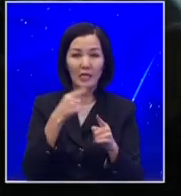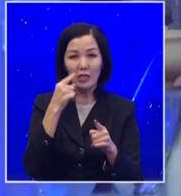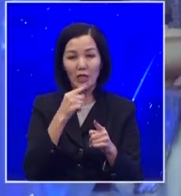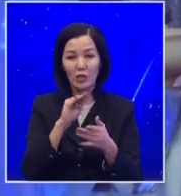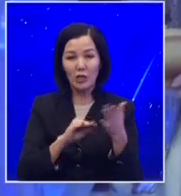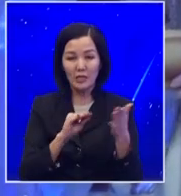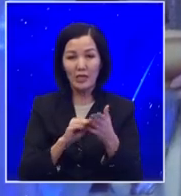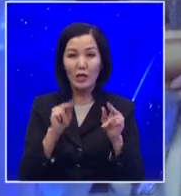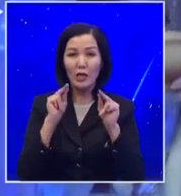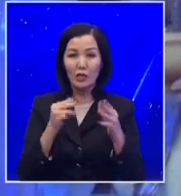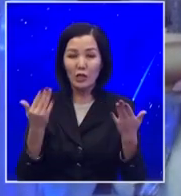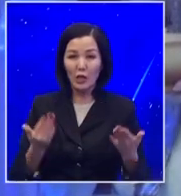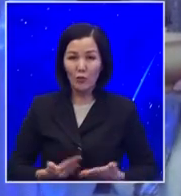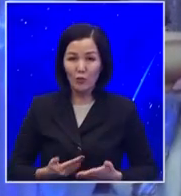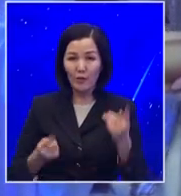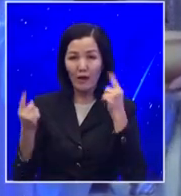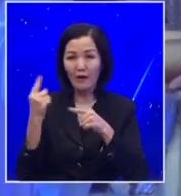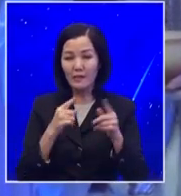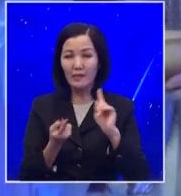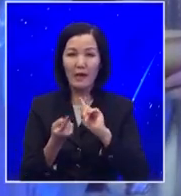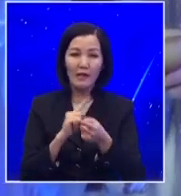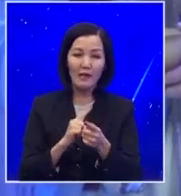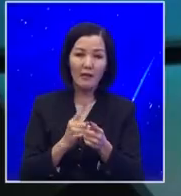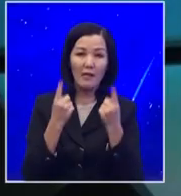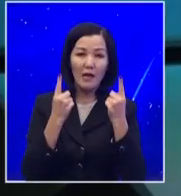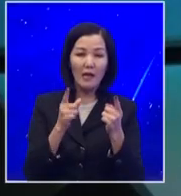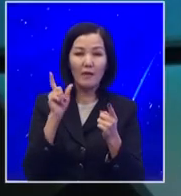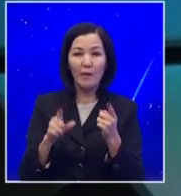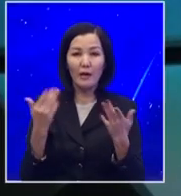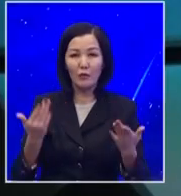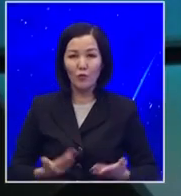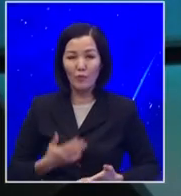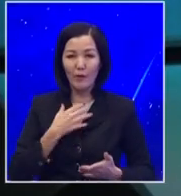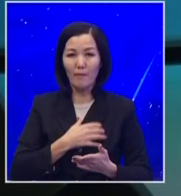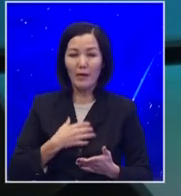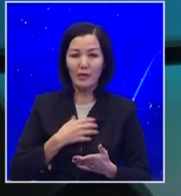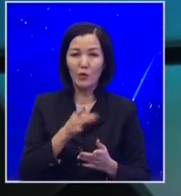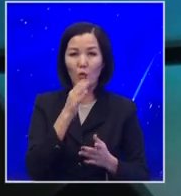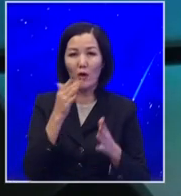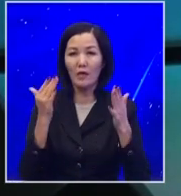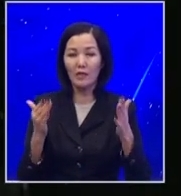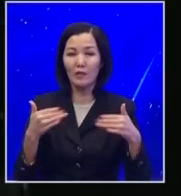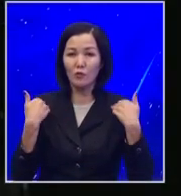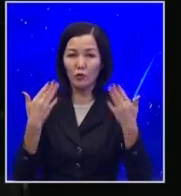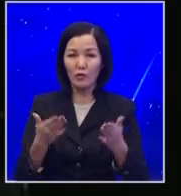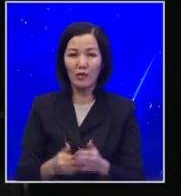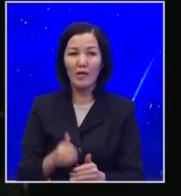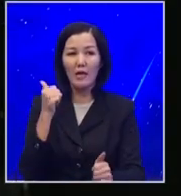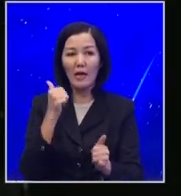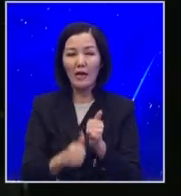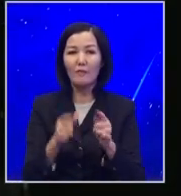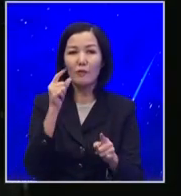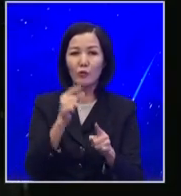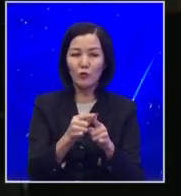тіл шынайы өмірде болып, аңызға айналған алып ақын өмірінің маңызды кезеңін жеткізе айшықтады. Әрбір сөз